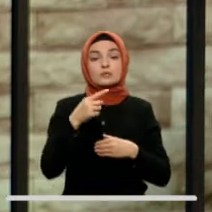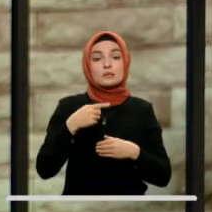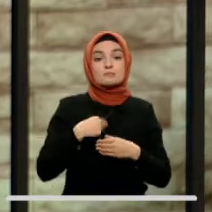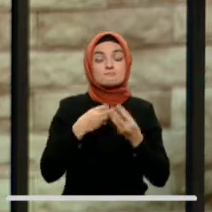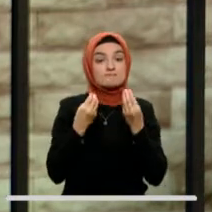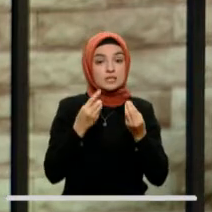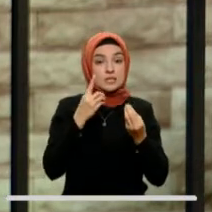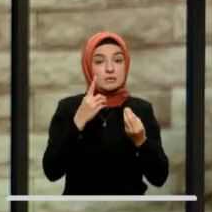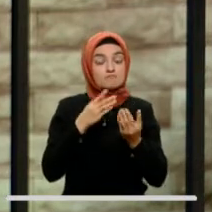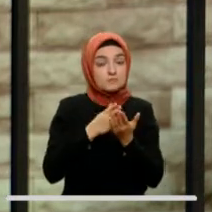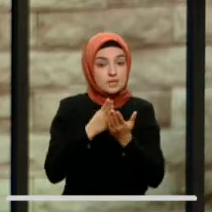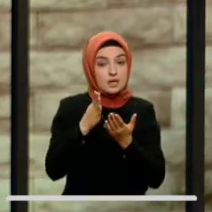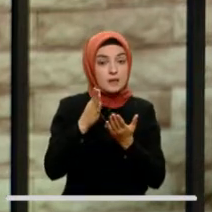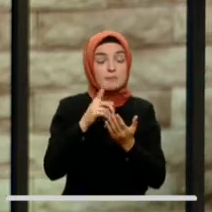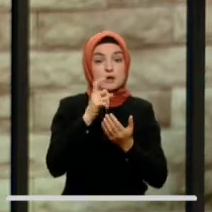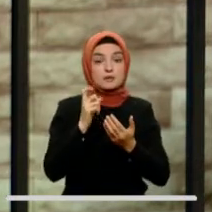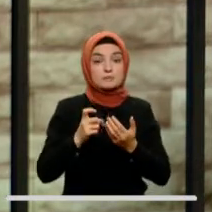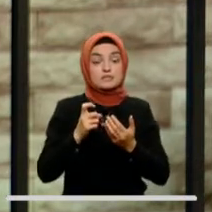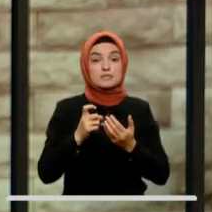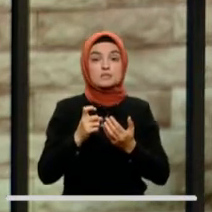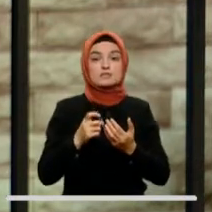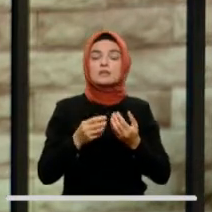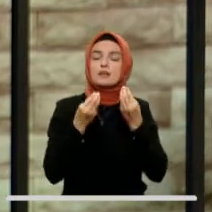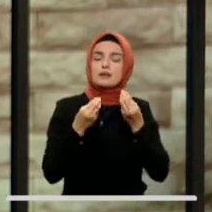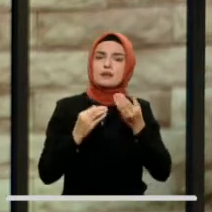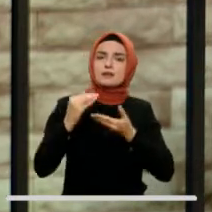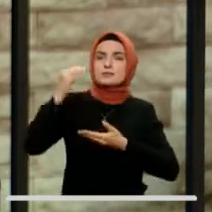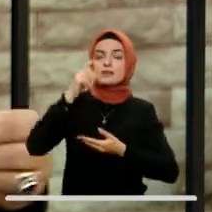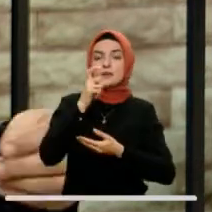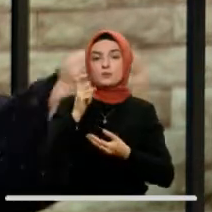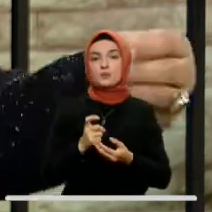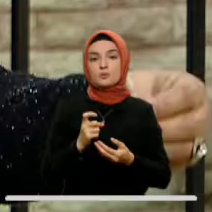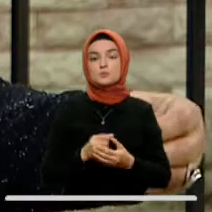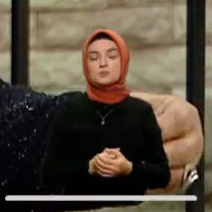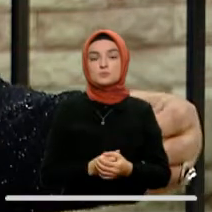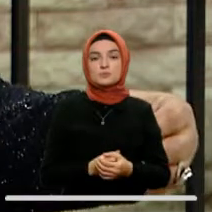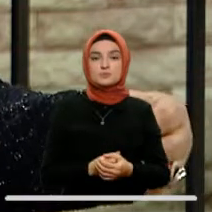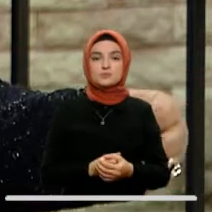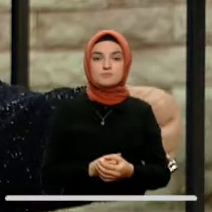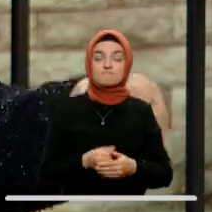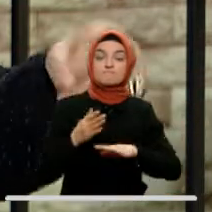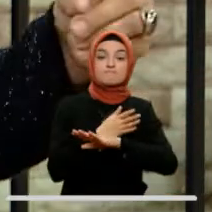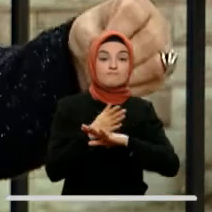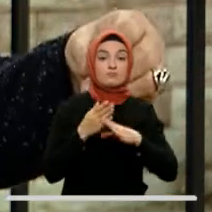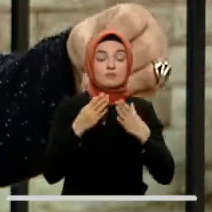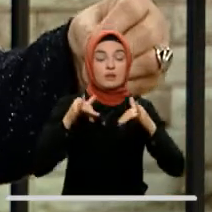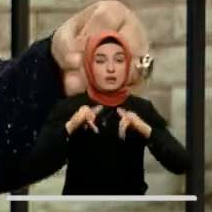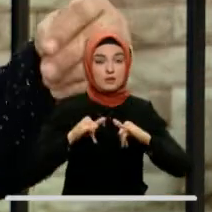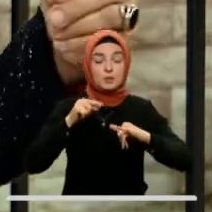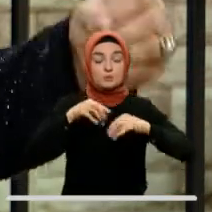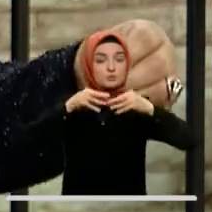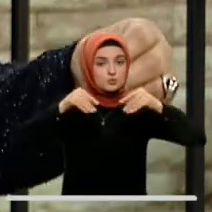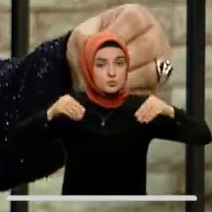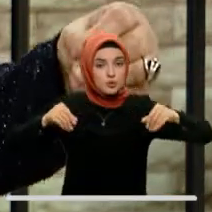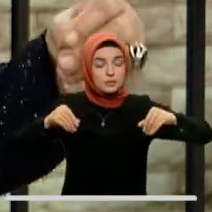bir rehber miyiz? Hı hı. İyi yetiştirebiliyor muyuz? Ürün de öyledir ya mesela, işte o sebzeyi ne diyorsunuz? Bu toprakta